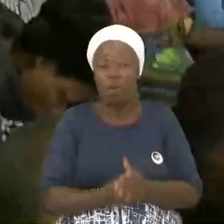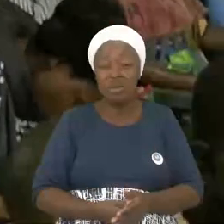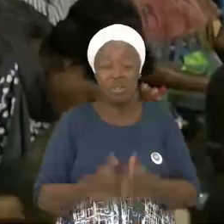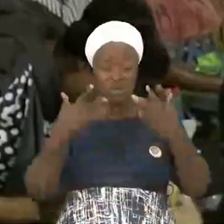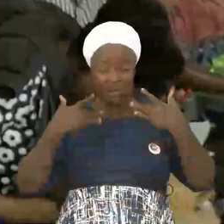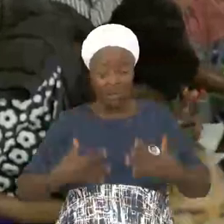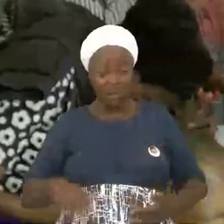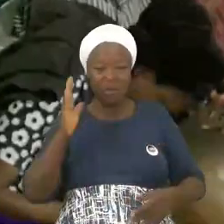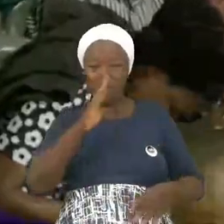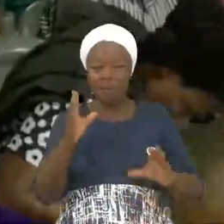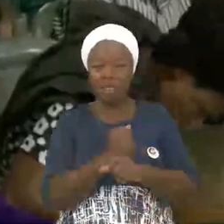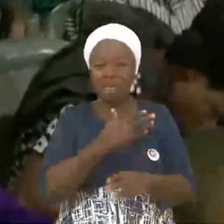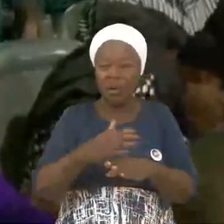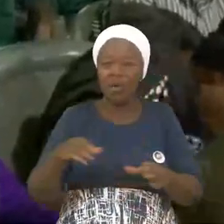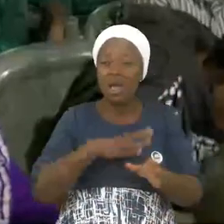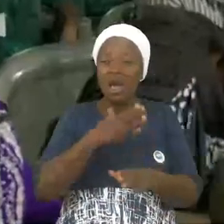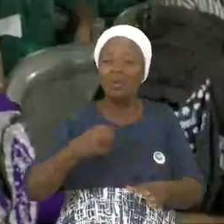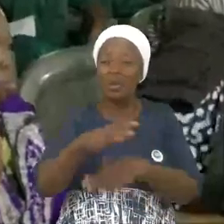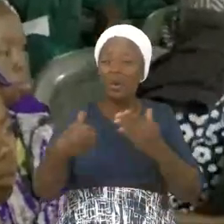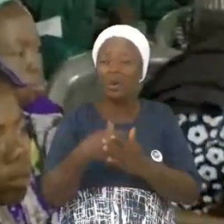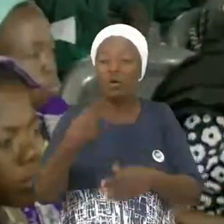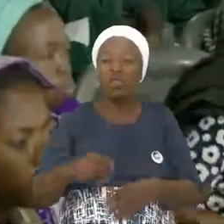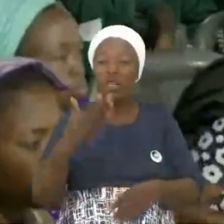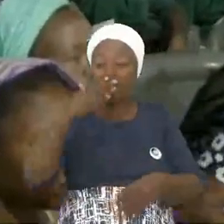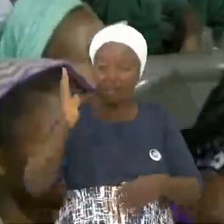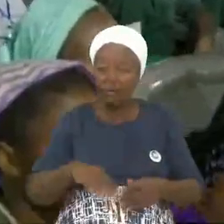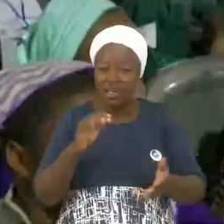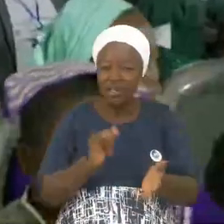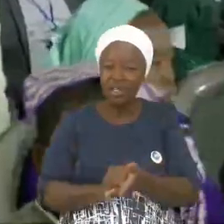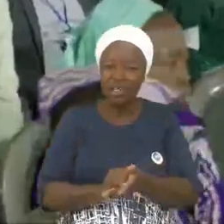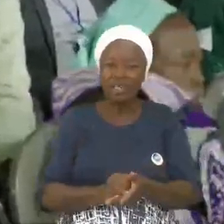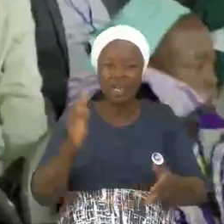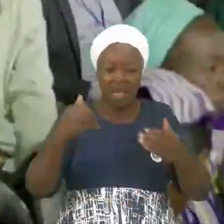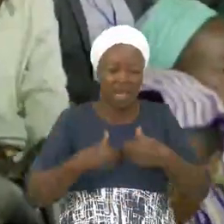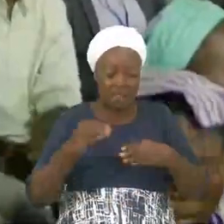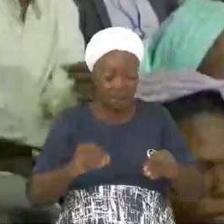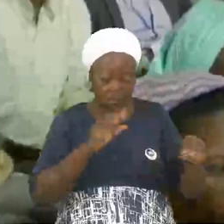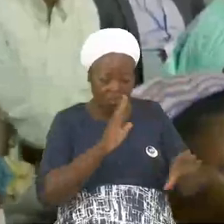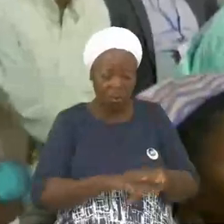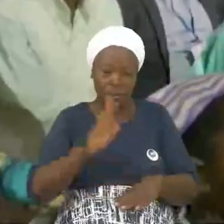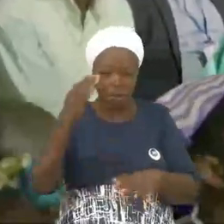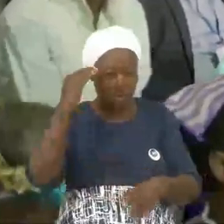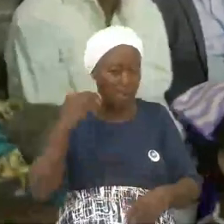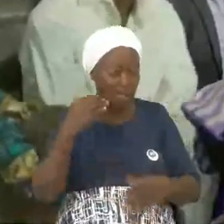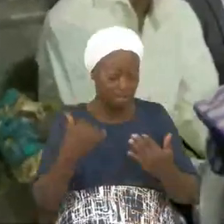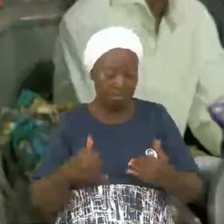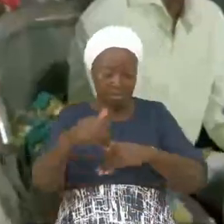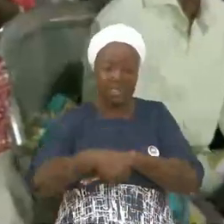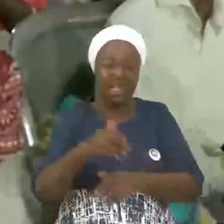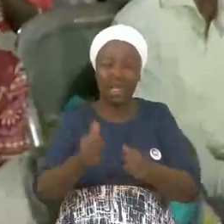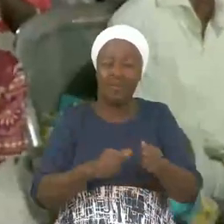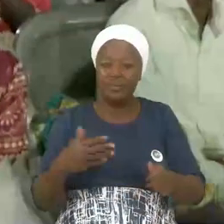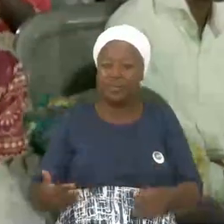sera ôtée. Les perplexités seront ôtées. Et toutes les mauvaises choses qu'il